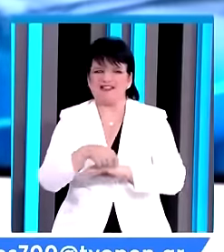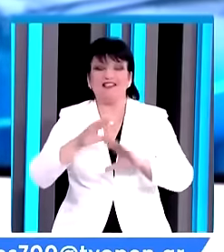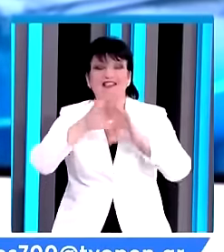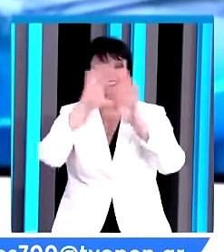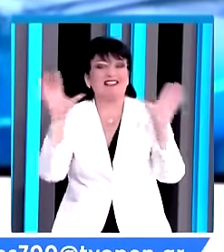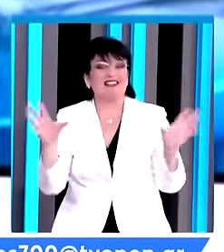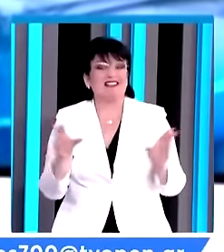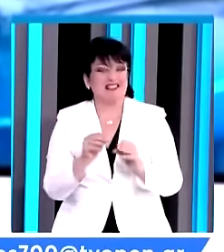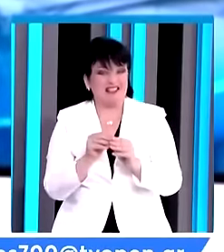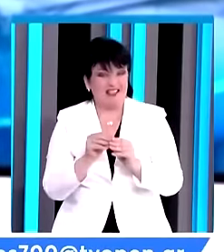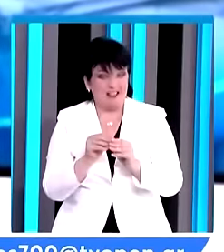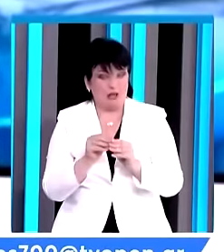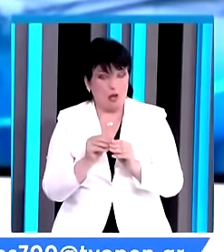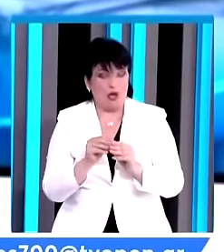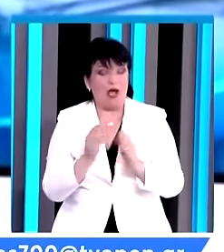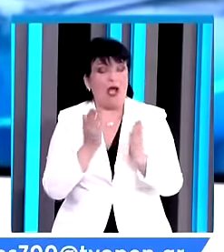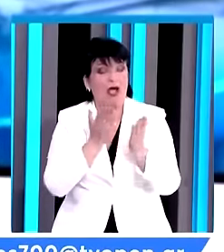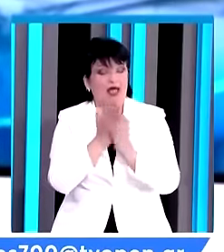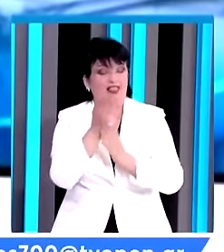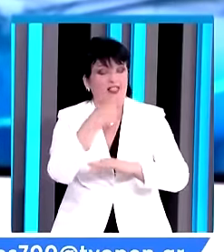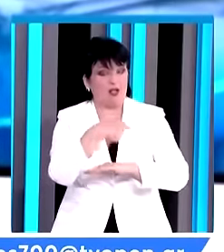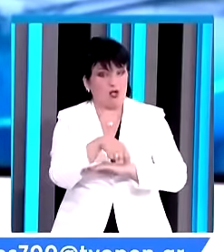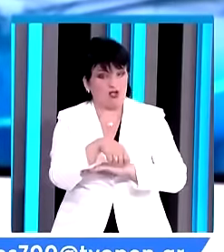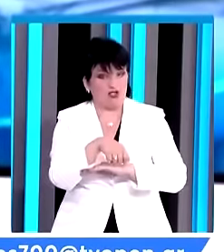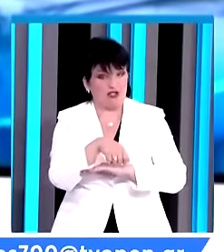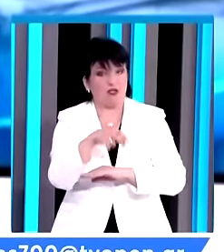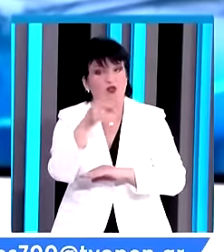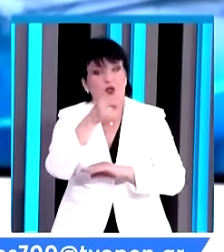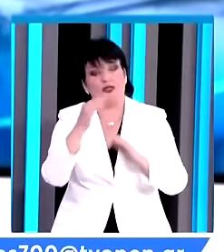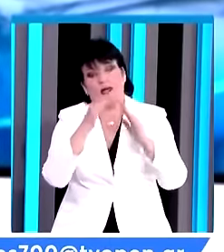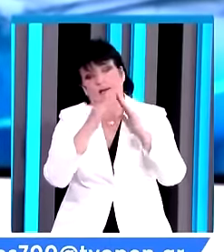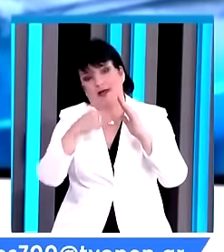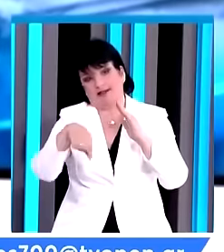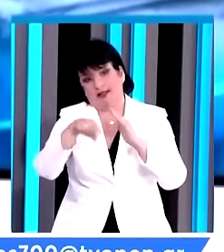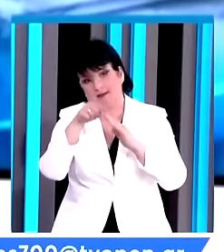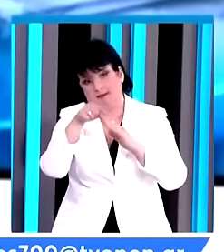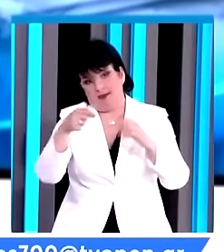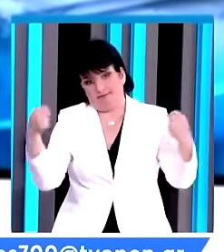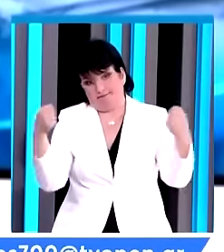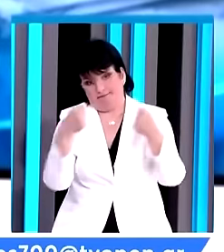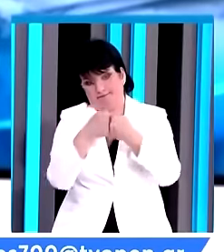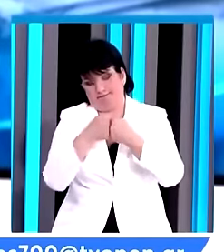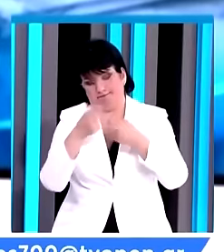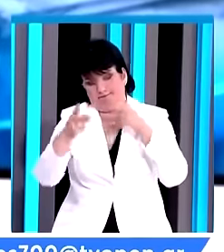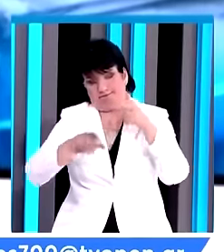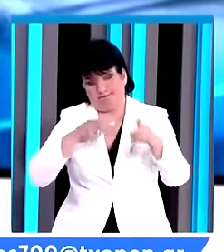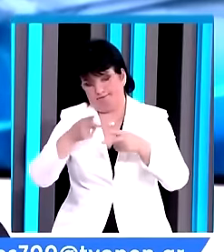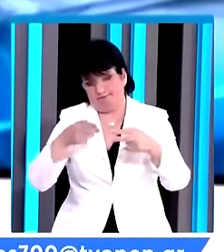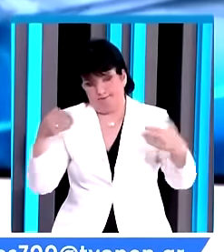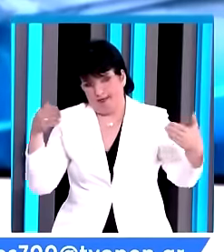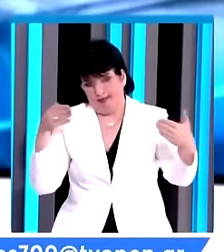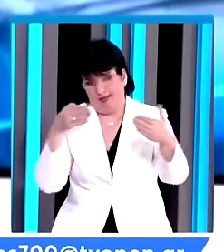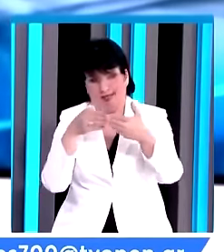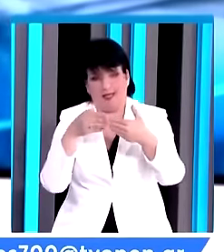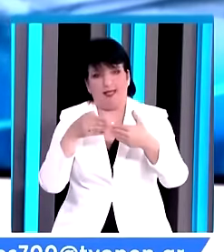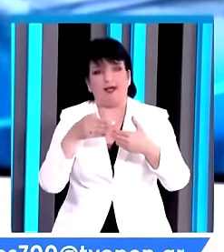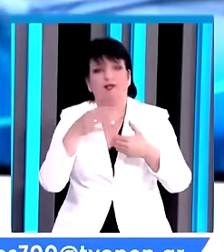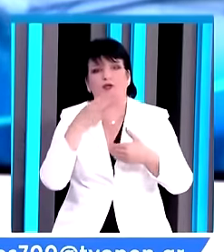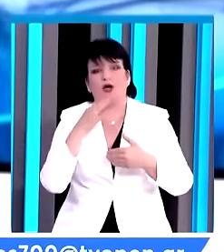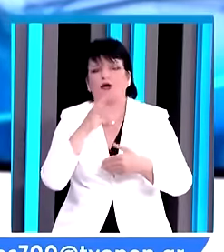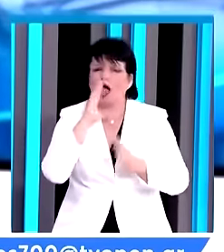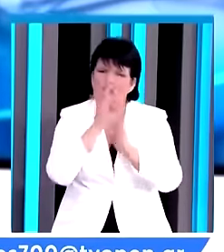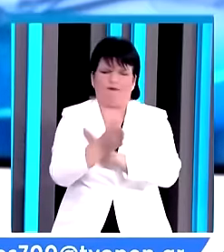συνολικά απέναντι στη δικαιοσύνη. Προμετωπίδα είναι η υπόθεση των τεμπών. Δηλαδή, να σας το πω ευθέως για να μην γυρνάω γύρω-γύρω